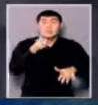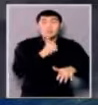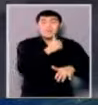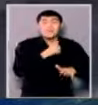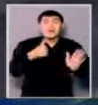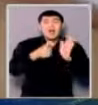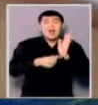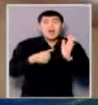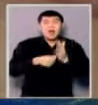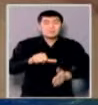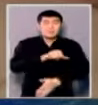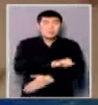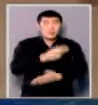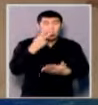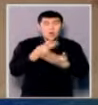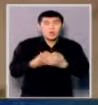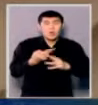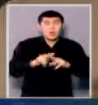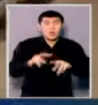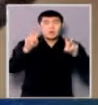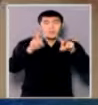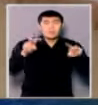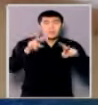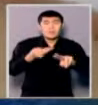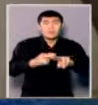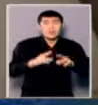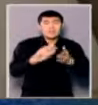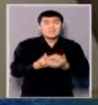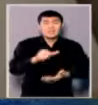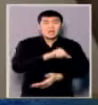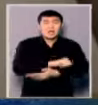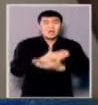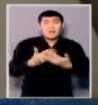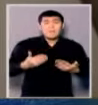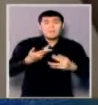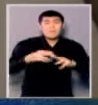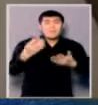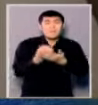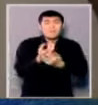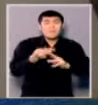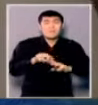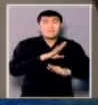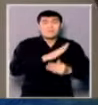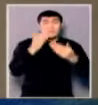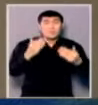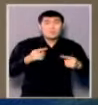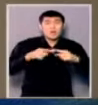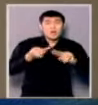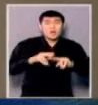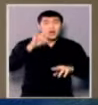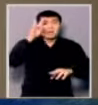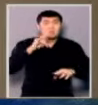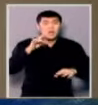дозаны құрайтын есірткіні көрсеткен. Сараптама нәтижелері бойынша ол есірткі перевалерін екендігі анықталған. Аталған факты бойынша